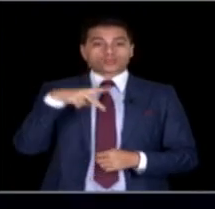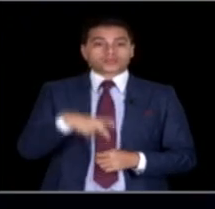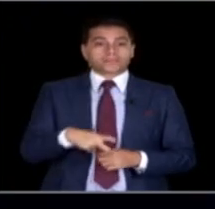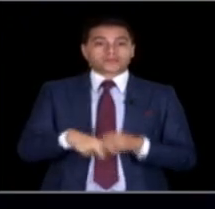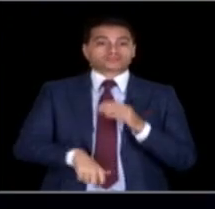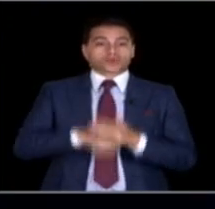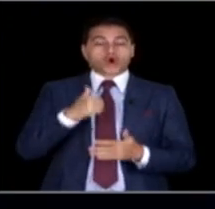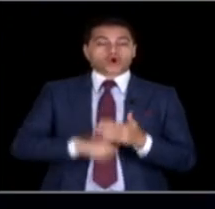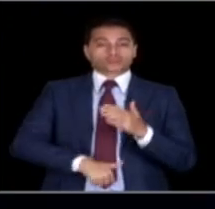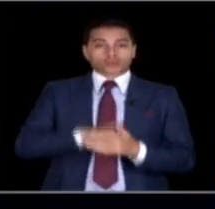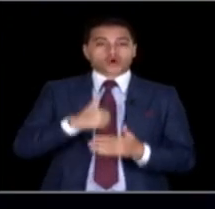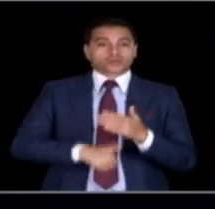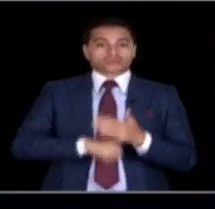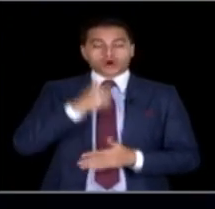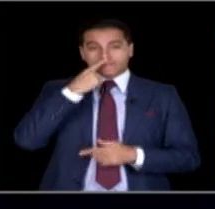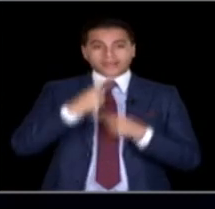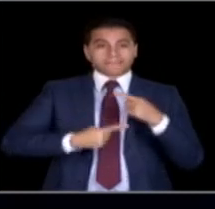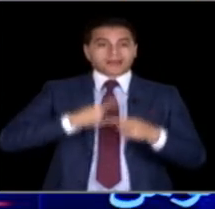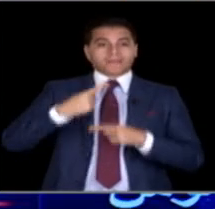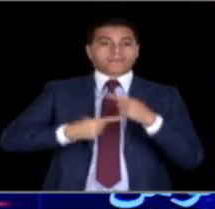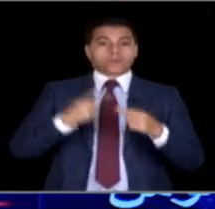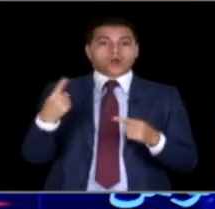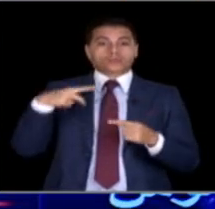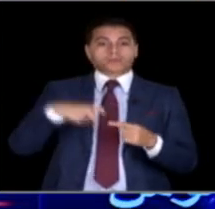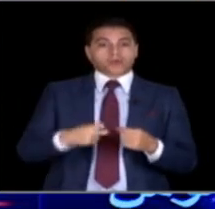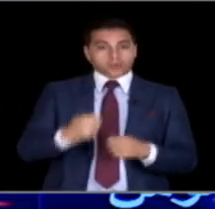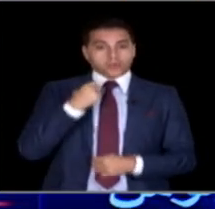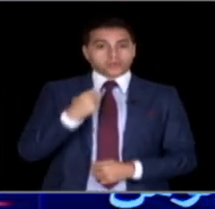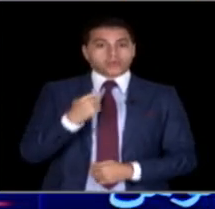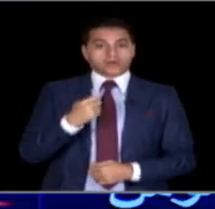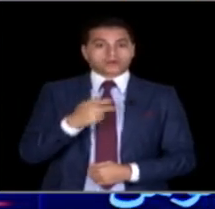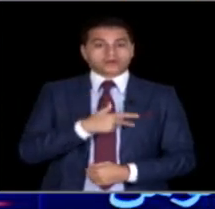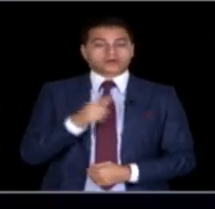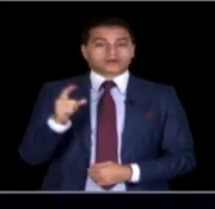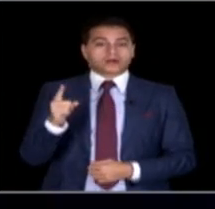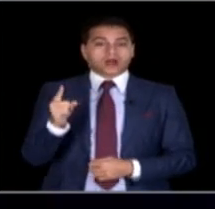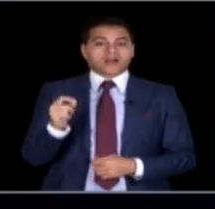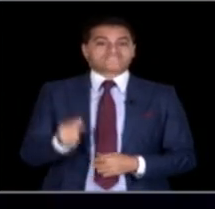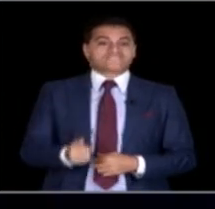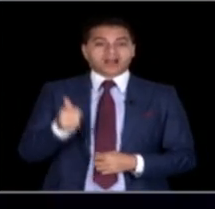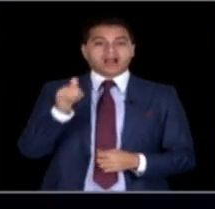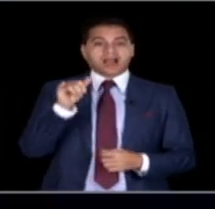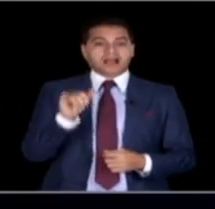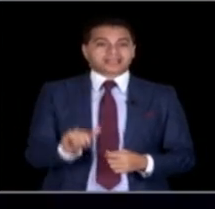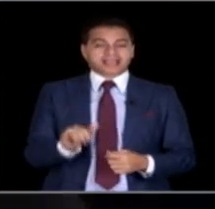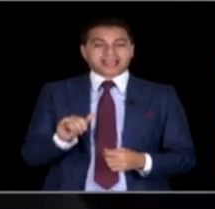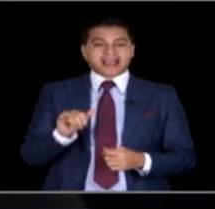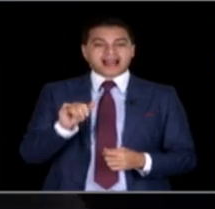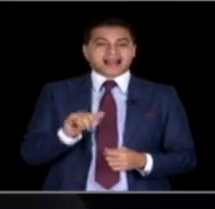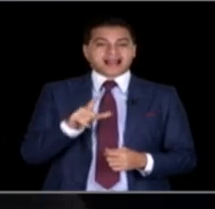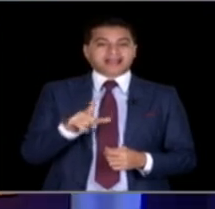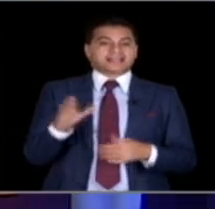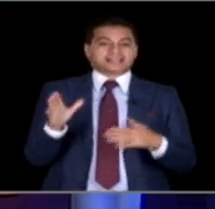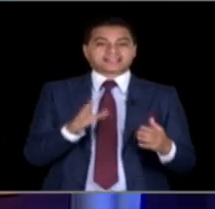81 انتصار متتالي. إجابتك رافائيل نادال. رافائيل نادال طبعا إجابة